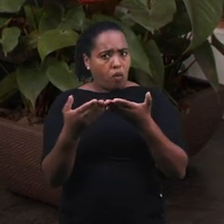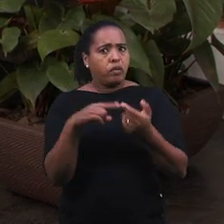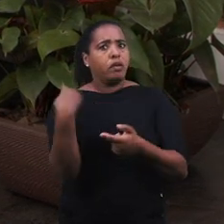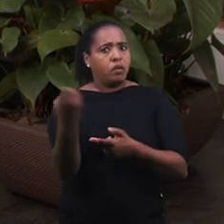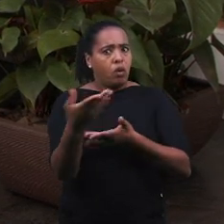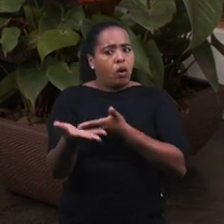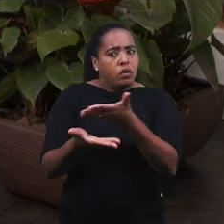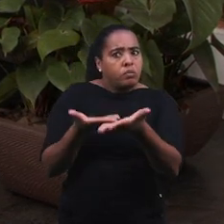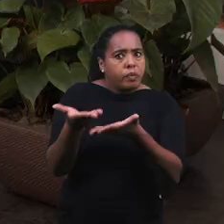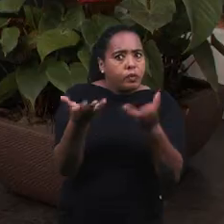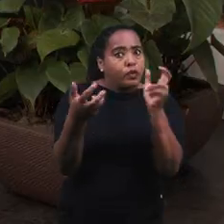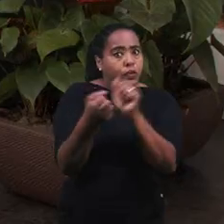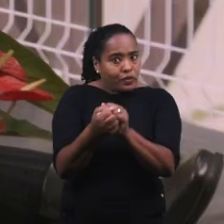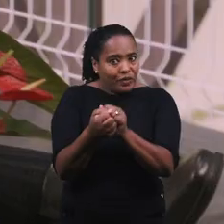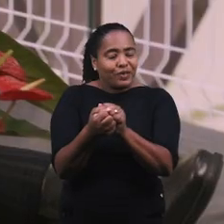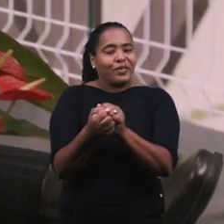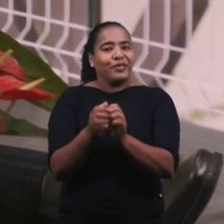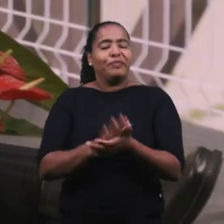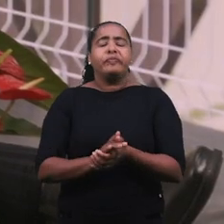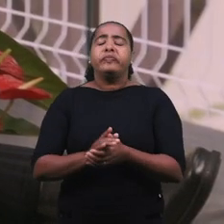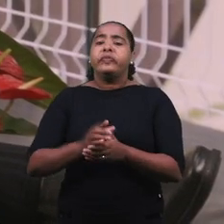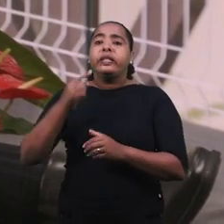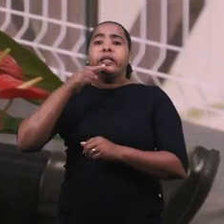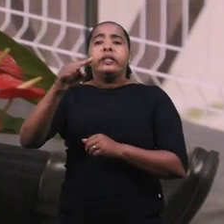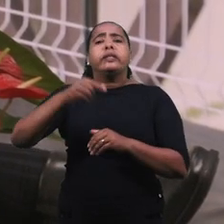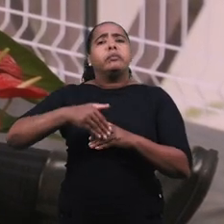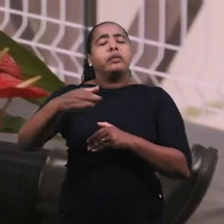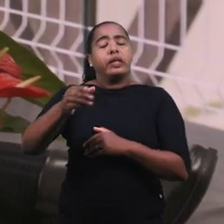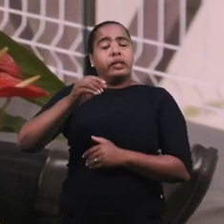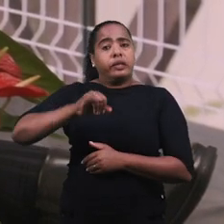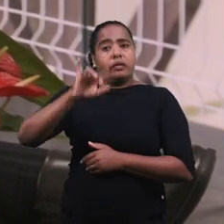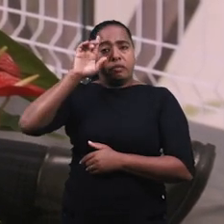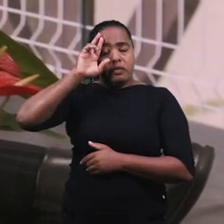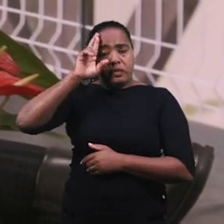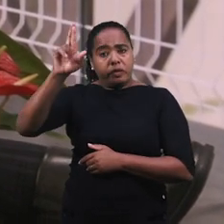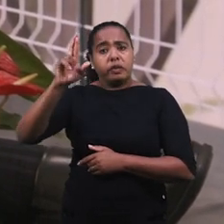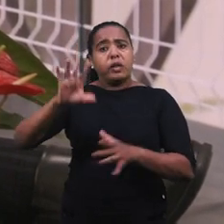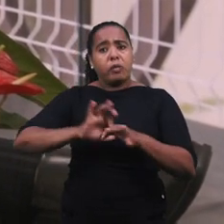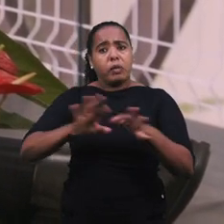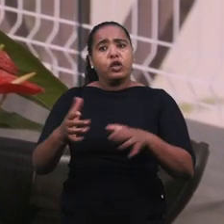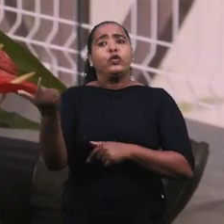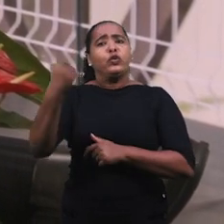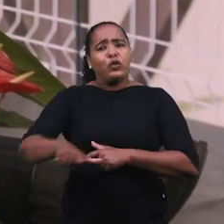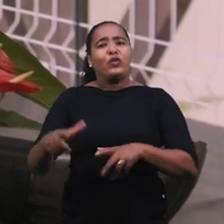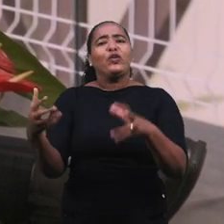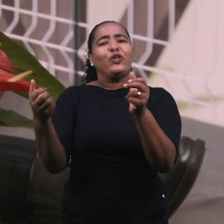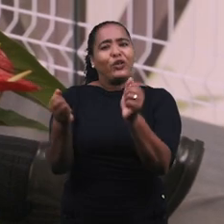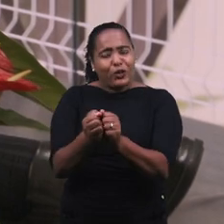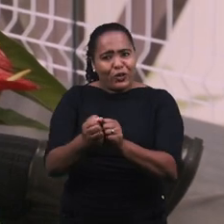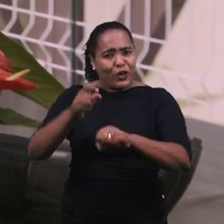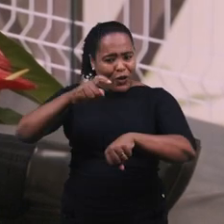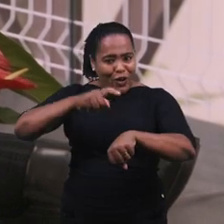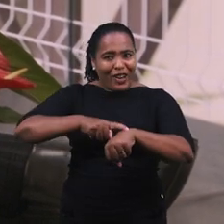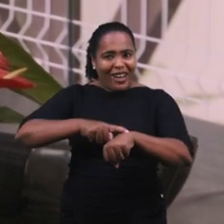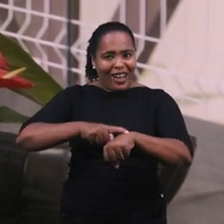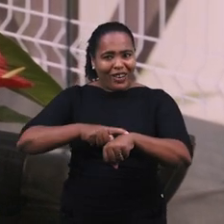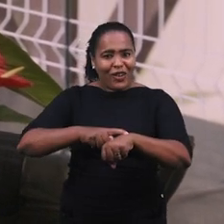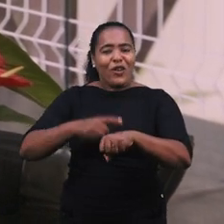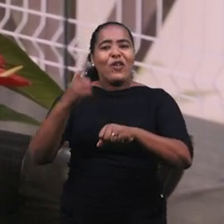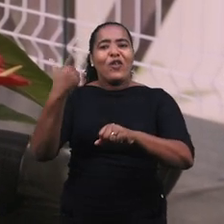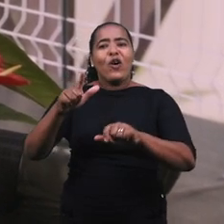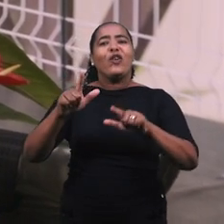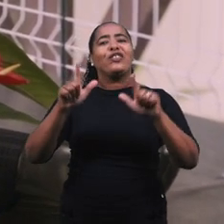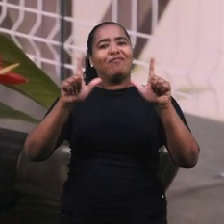pour participer. Et dans la semaine prochaine, si le Seigneur nous le permet, nous serons ensemble encore une fois à cette